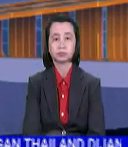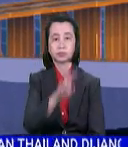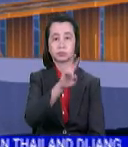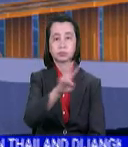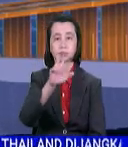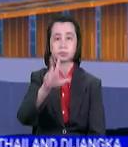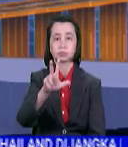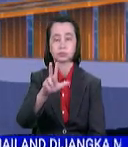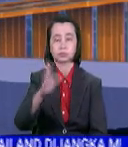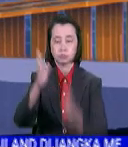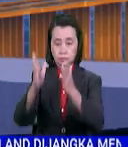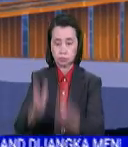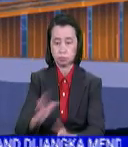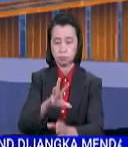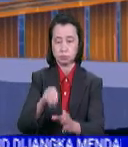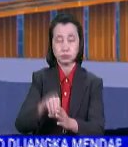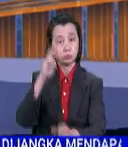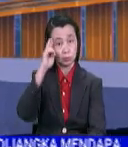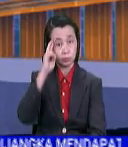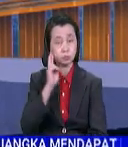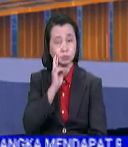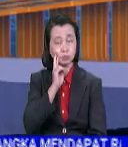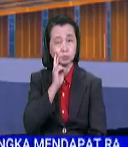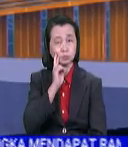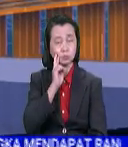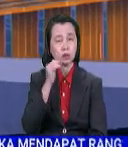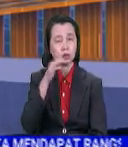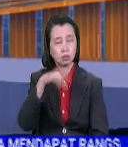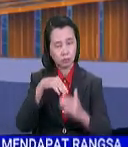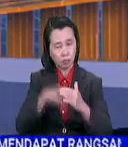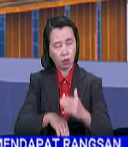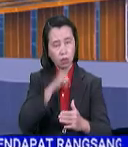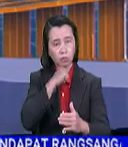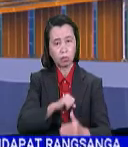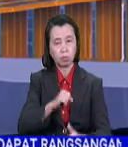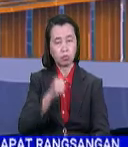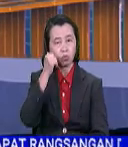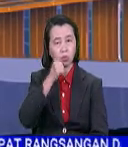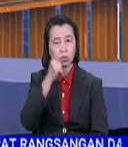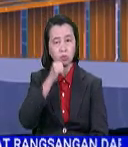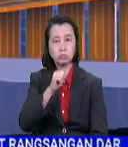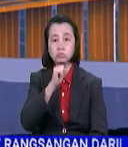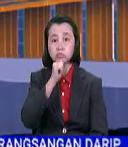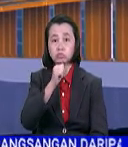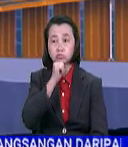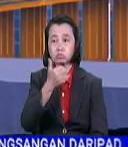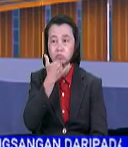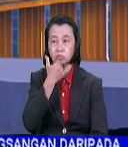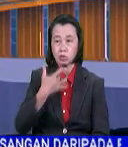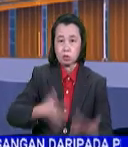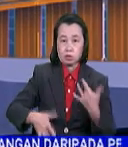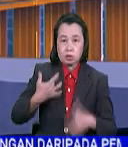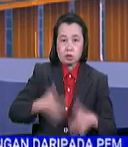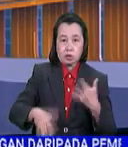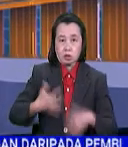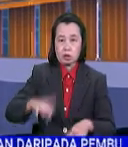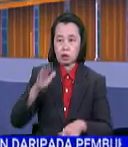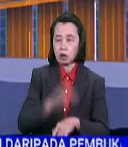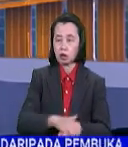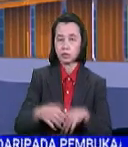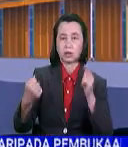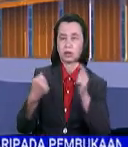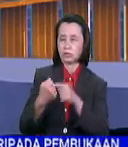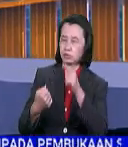23 individu termasuk remaja bawah umur dan wanita mengaku tidak bersalah di Mahkamah Magistrate Georgetown atas